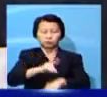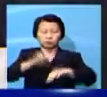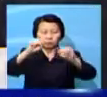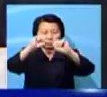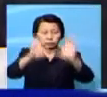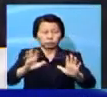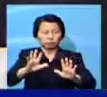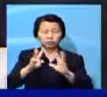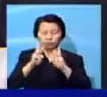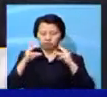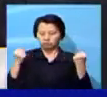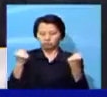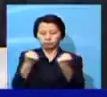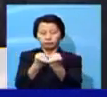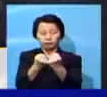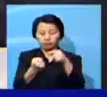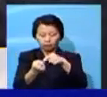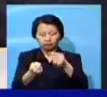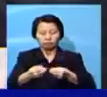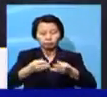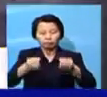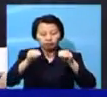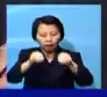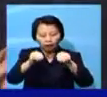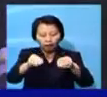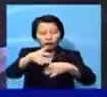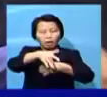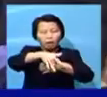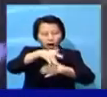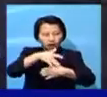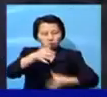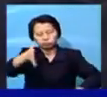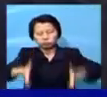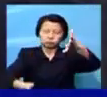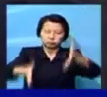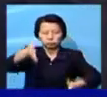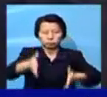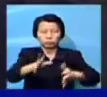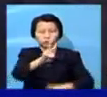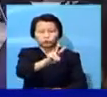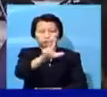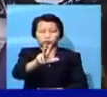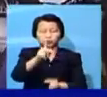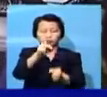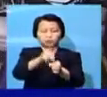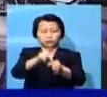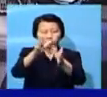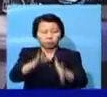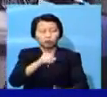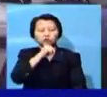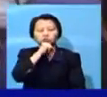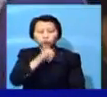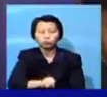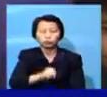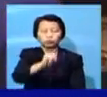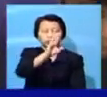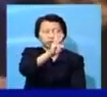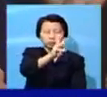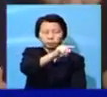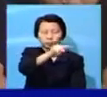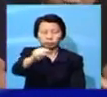Alam bengkel tersebut bertujuan memberi pendedahan awal bidang robotik kepada 23 peserta yang berumur Lingkungan